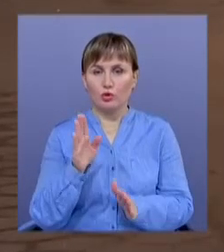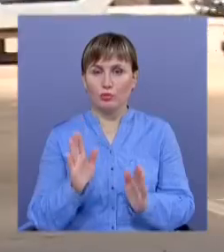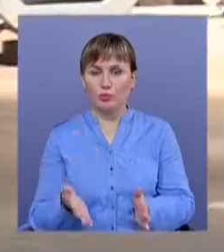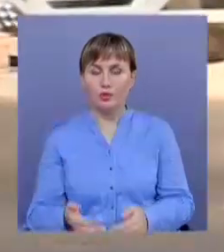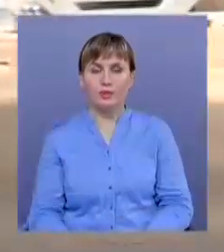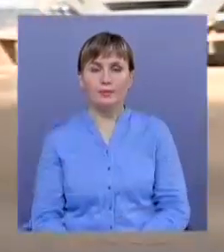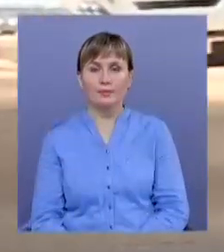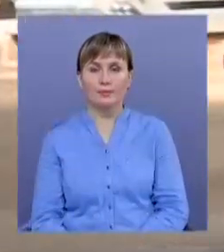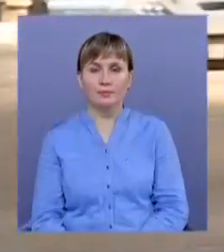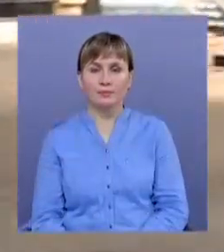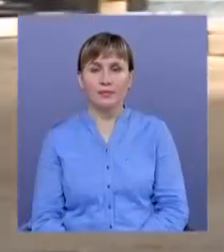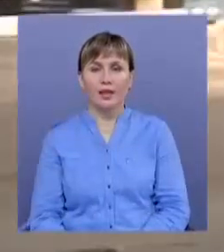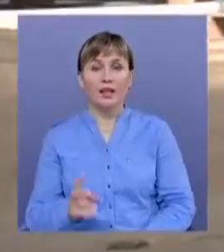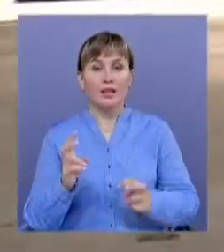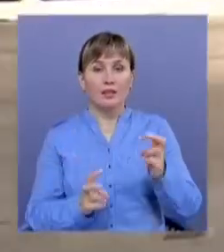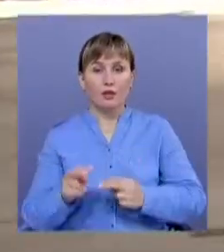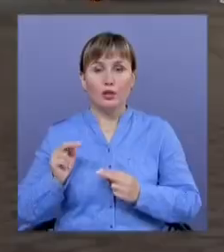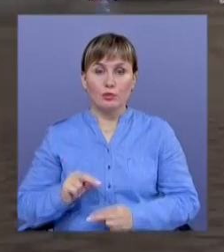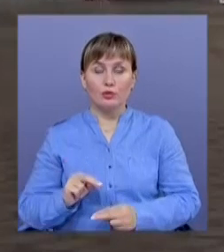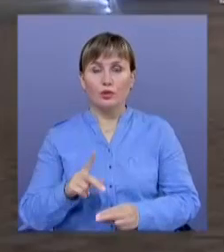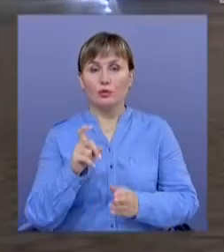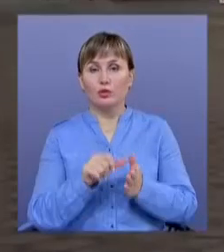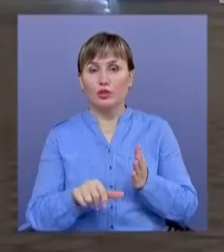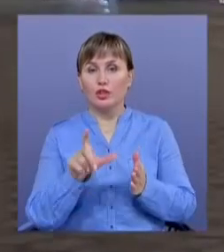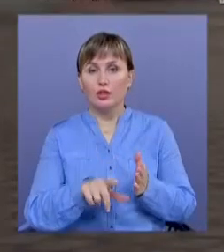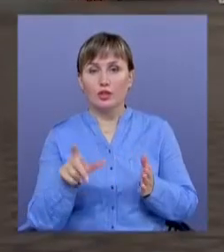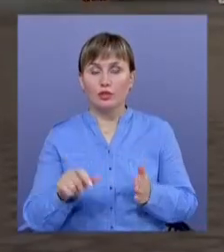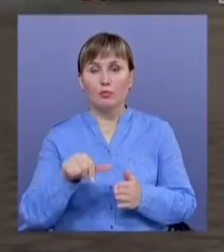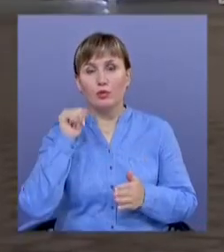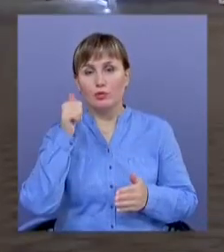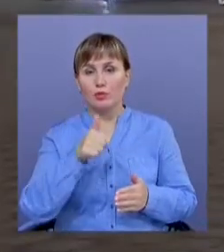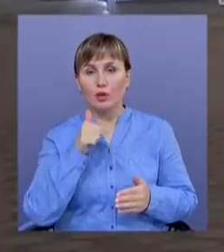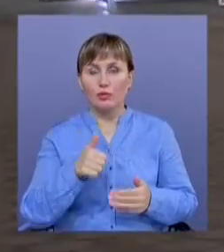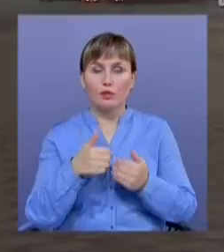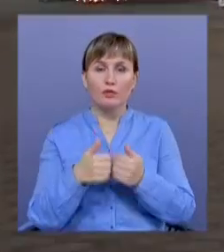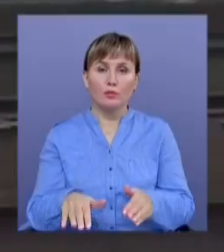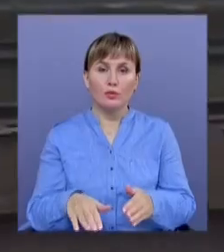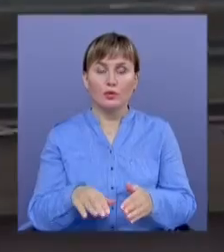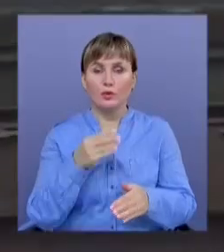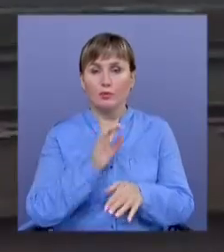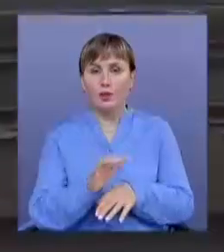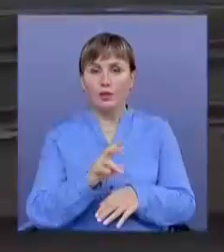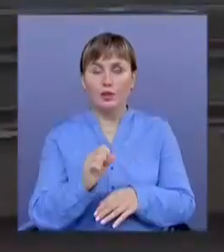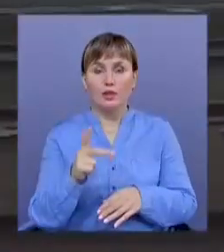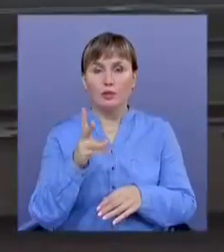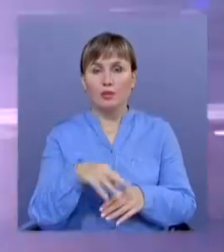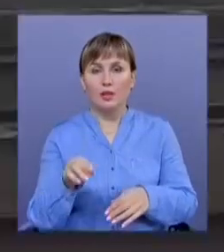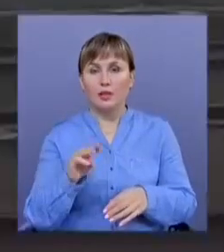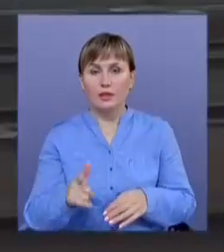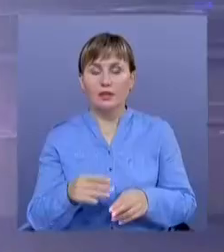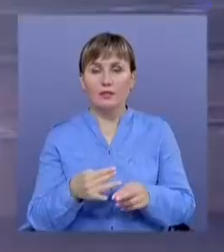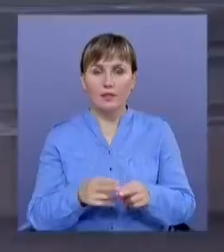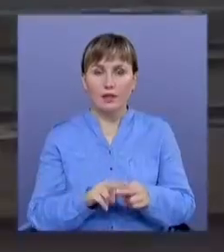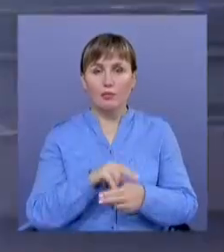рабочих. На заводе трудится 160 человек. В прошлом году они выпустили продукцию на 3 миллиарда тенге. В